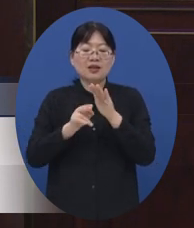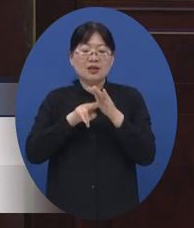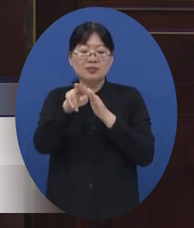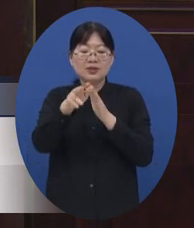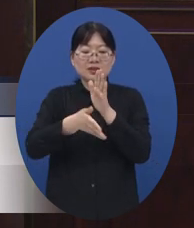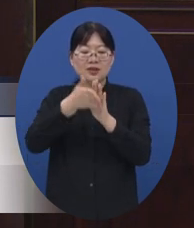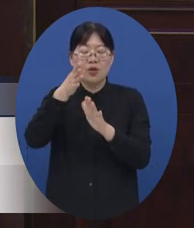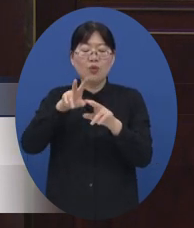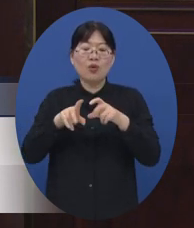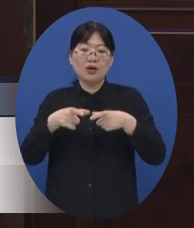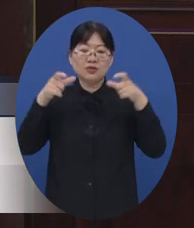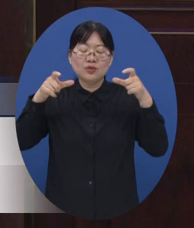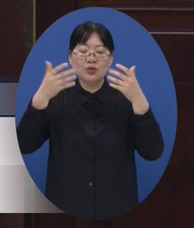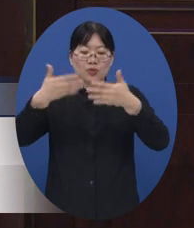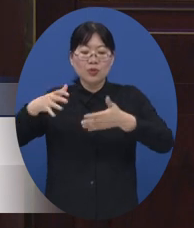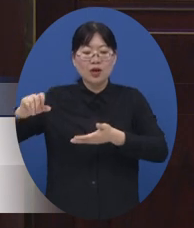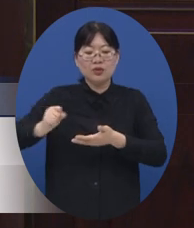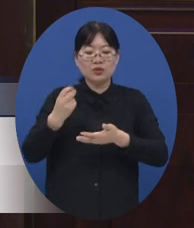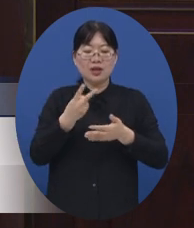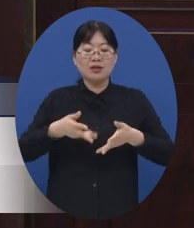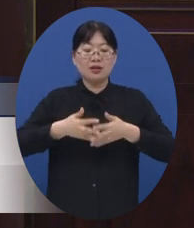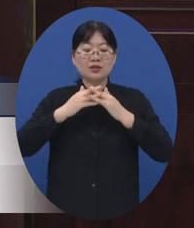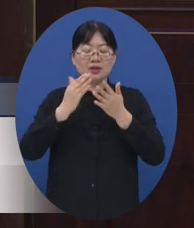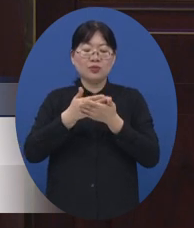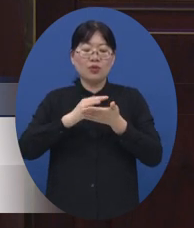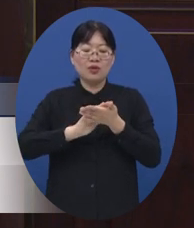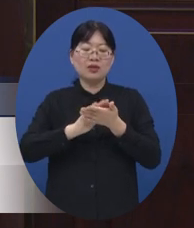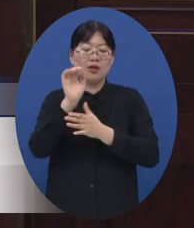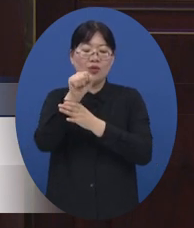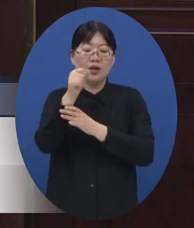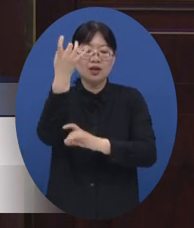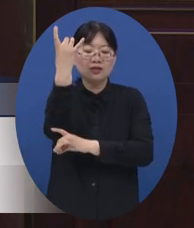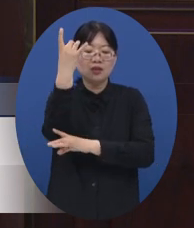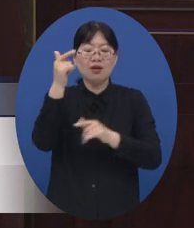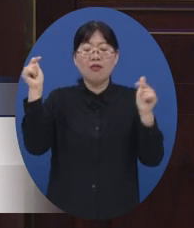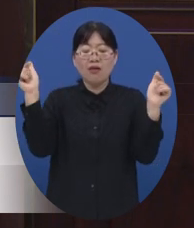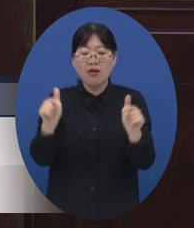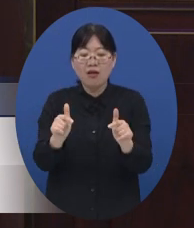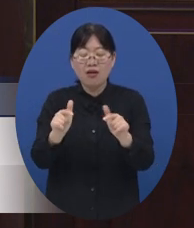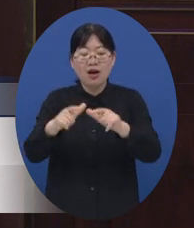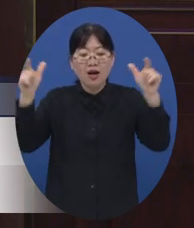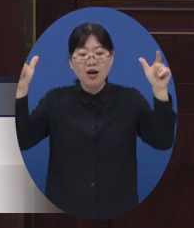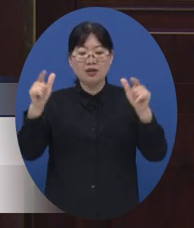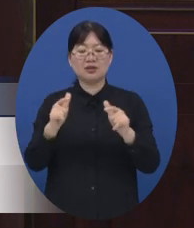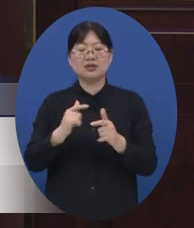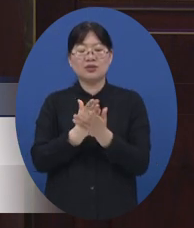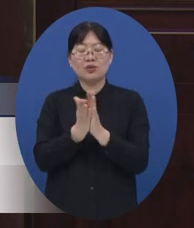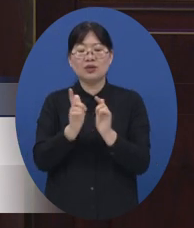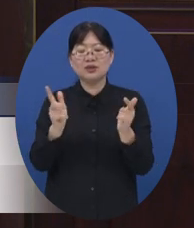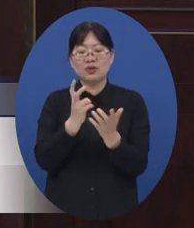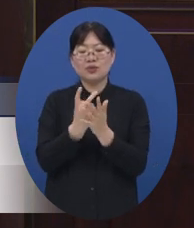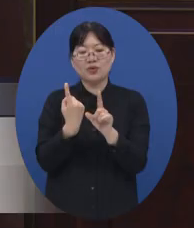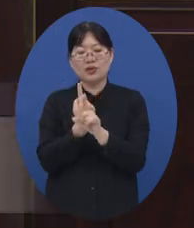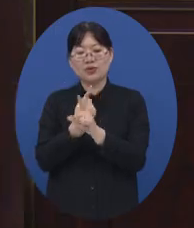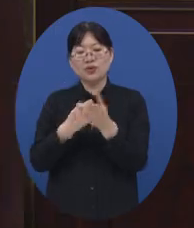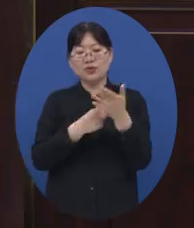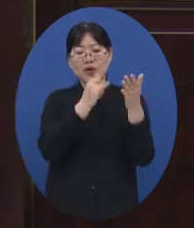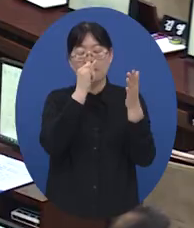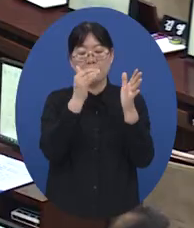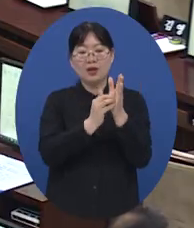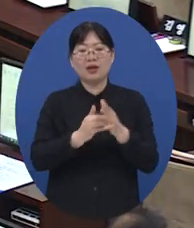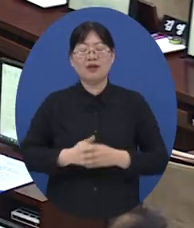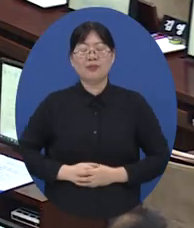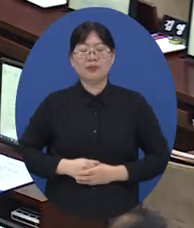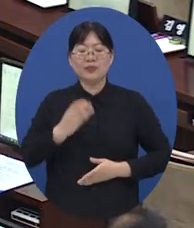확충하는 조건으로 재건축 리모델링 허가 기준을 완화하는 등 의 제도 개선을 요청합니다